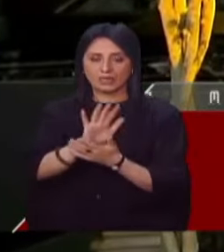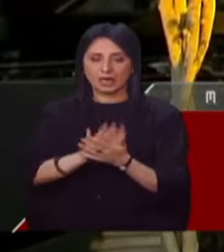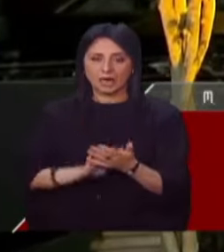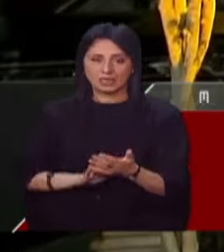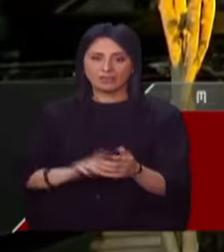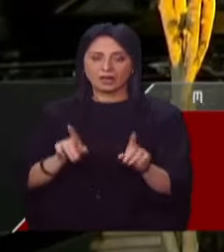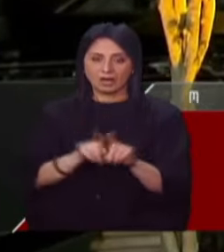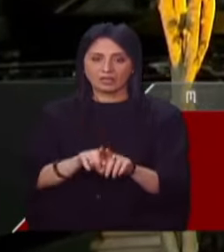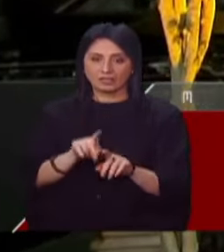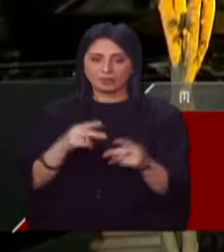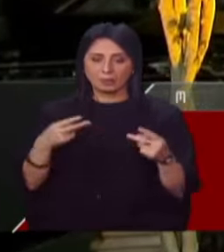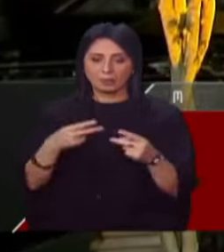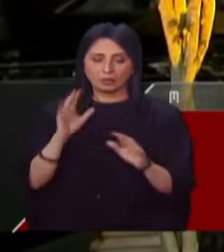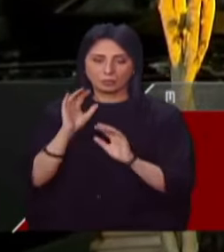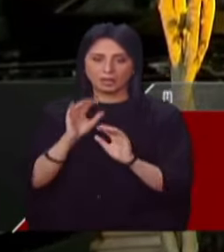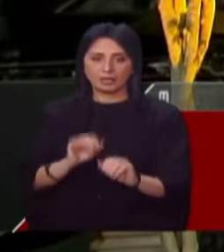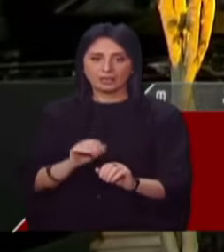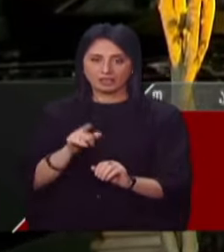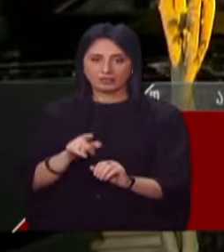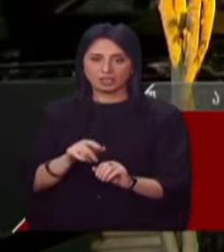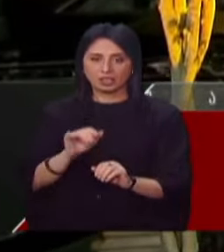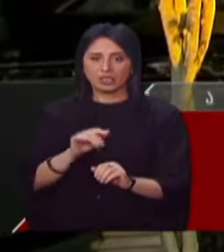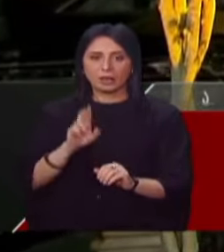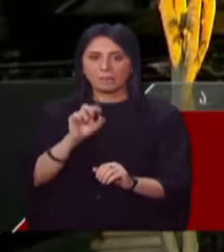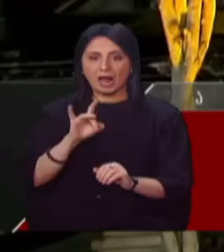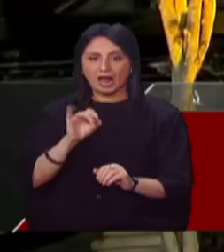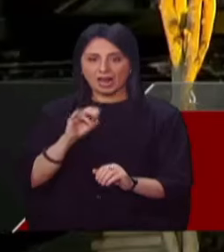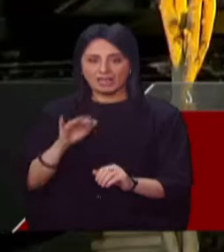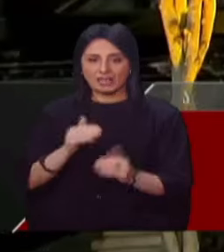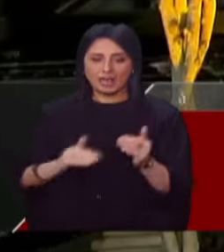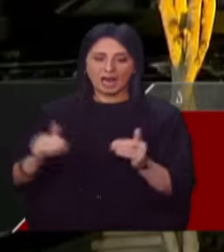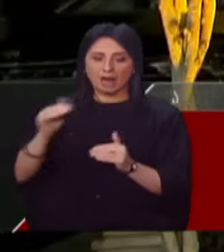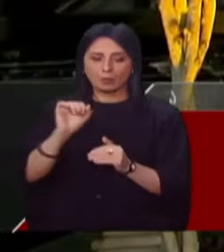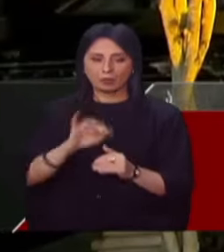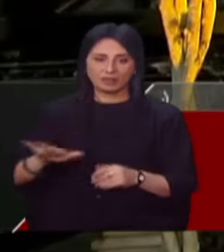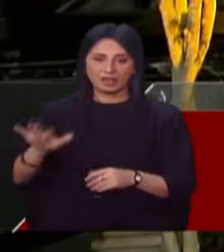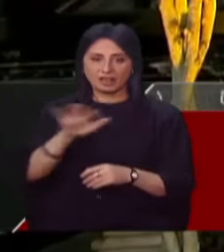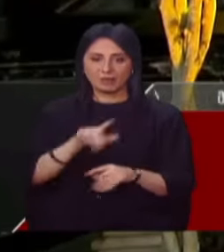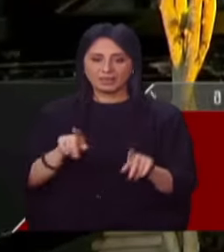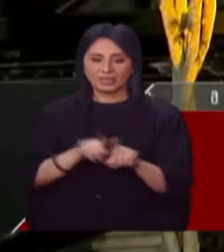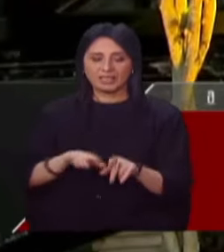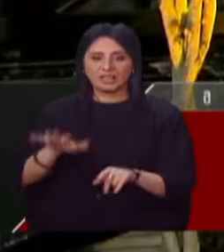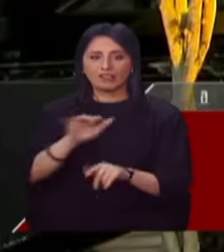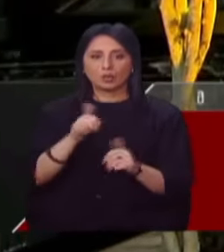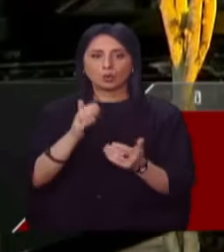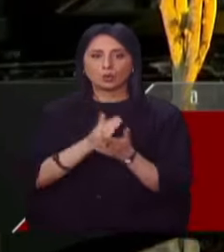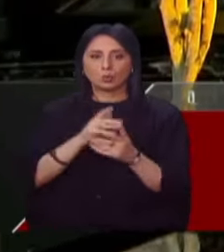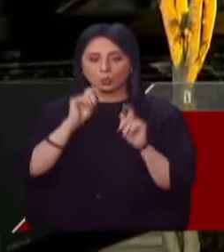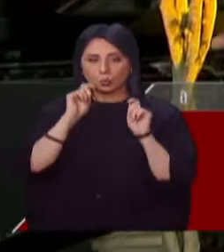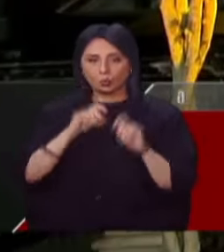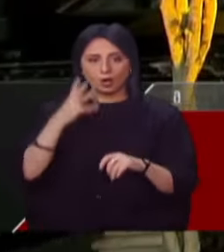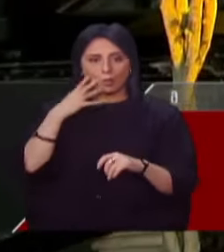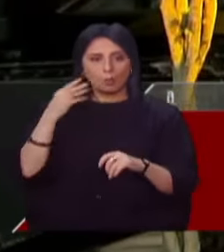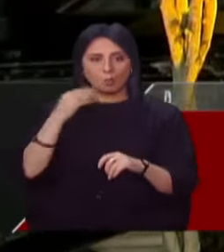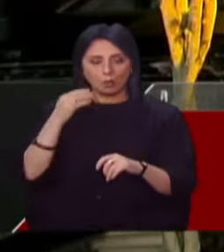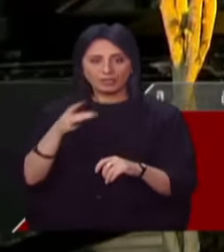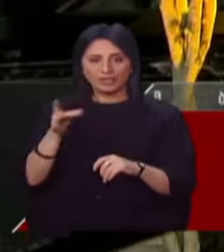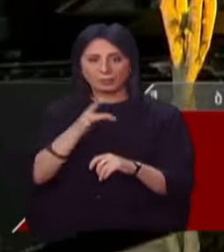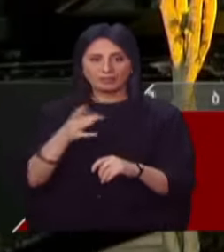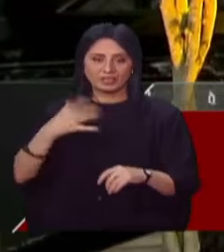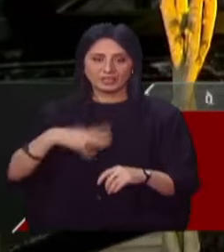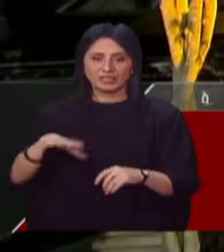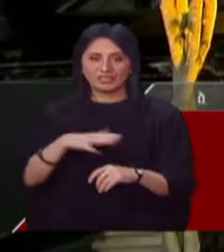გაგრძელებისთვის და ასევე პარტნიორების მხარდაჭერისთვის დასავლეთ ბალკანეთსა და აღმოსავლეთ ევროპაში. ისეთი ქვეყნები, როგორიცაა უკრაინა, მოლდოვის რესპუბლიკა